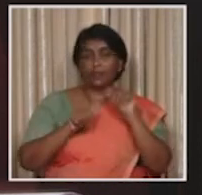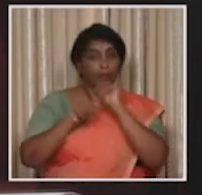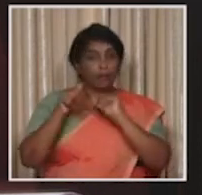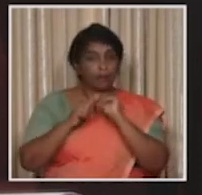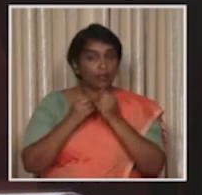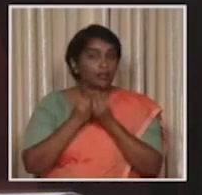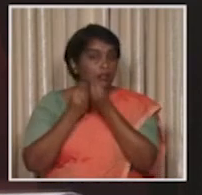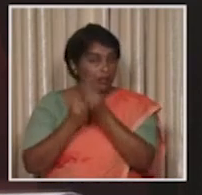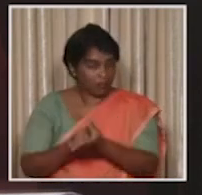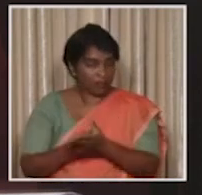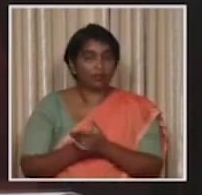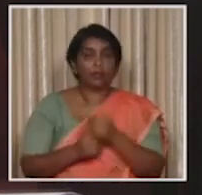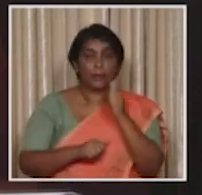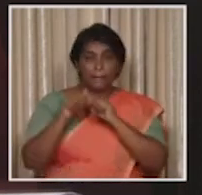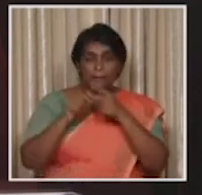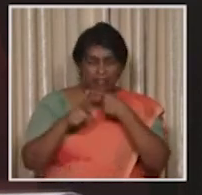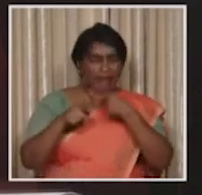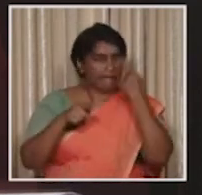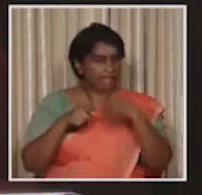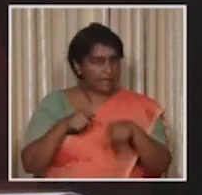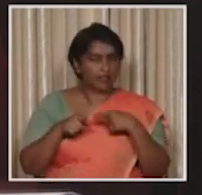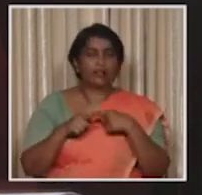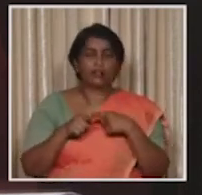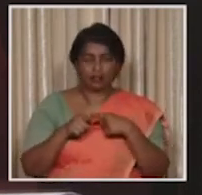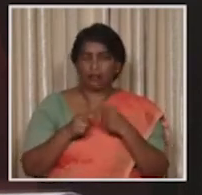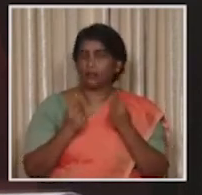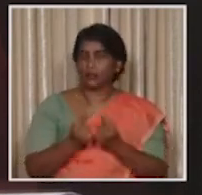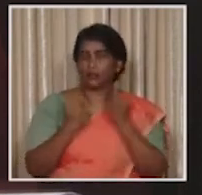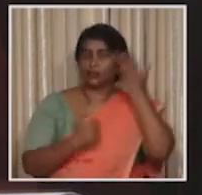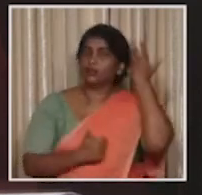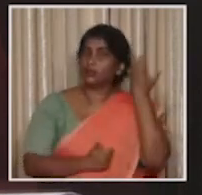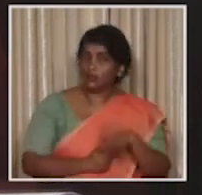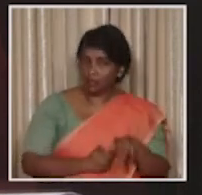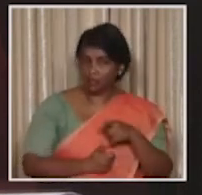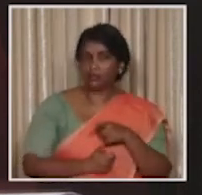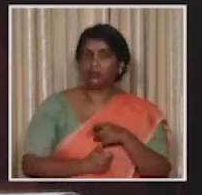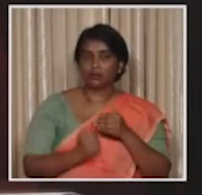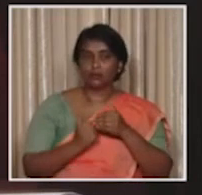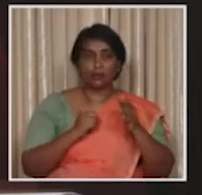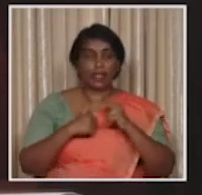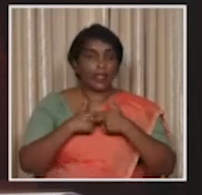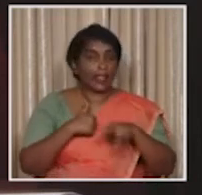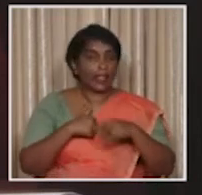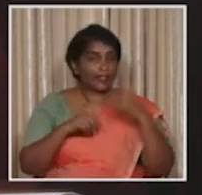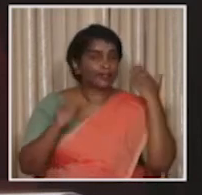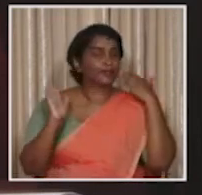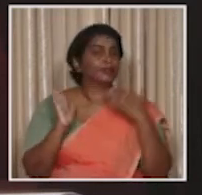ලබා දුන් ඖෂධ හේතුවෙන් ක්ෂණිකව ජීවිතක්ෂයට පත්වීමට තුඩුදුන් හේතු